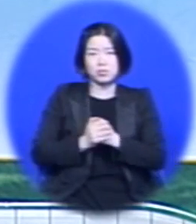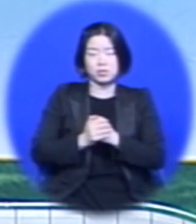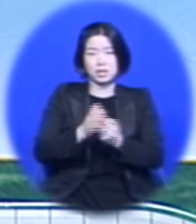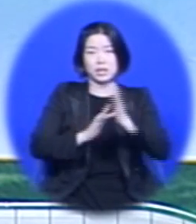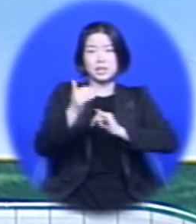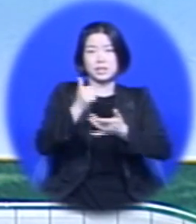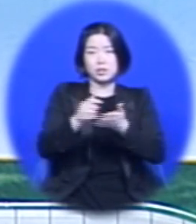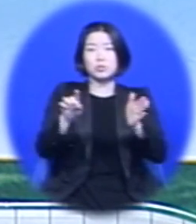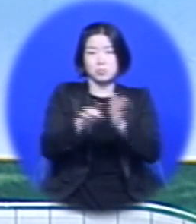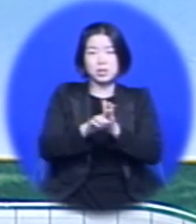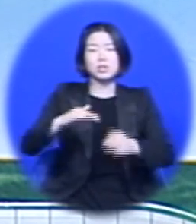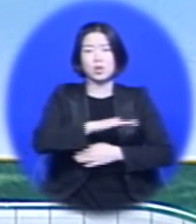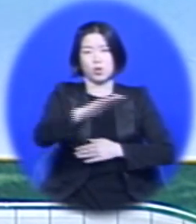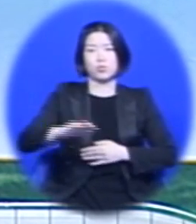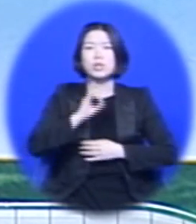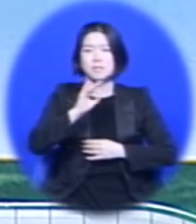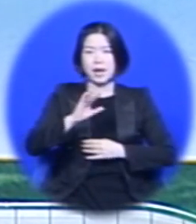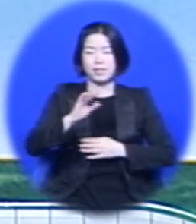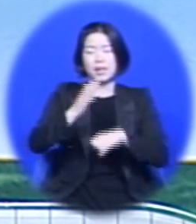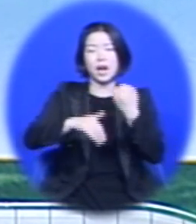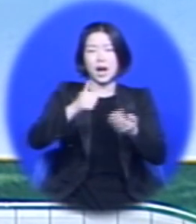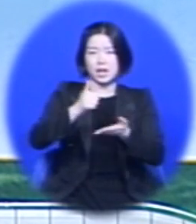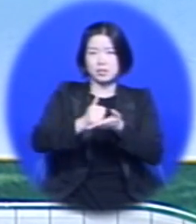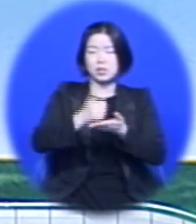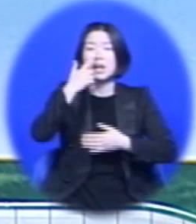예수를 믿는 우리들만 하나님을 아버지라고 부릅니다.